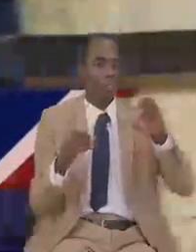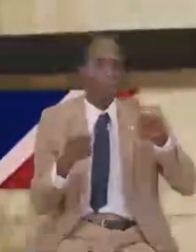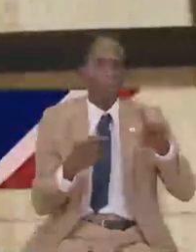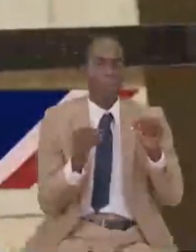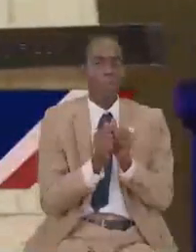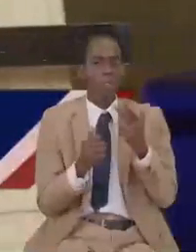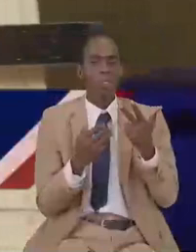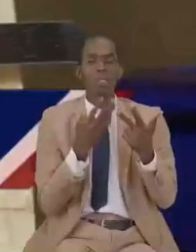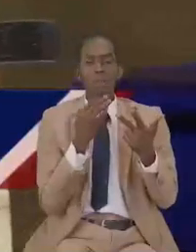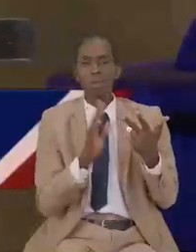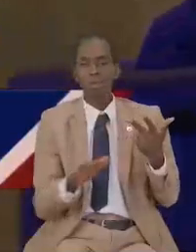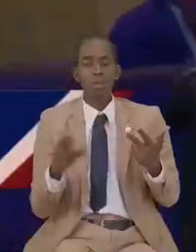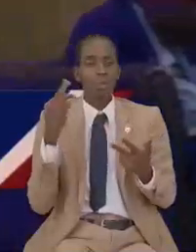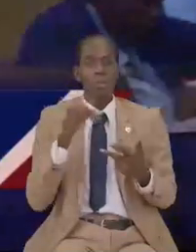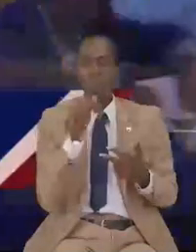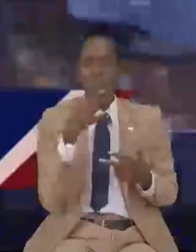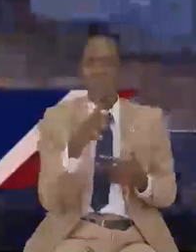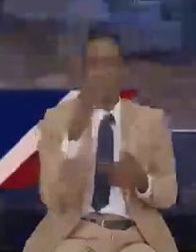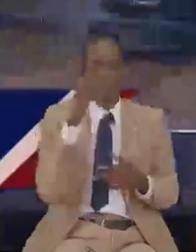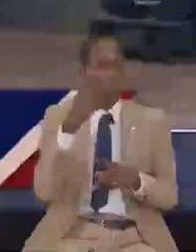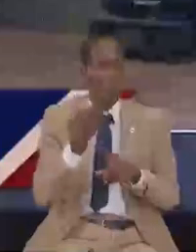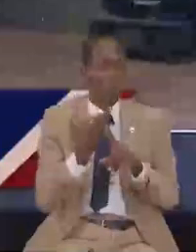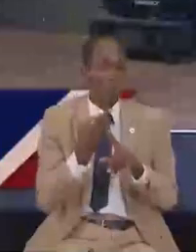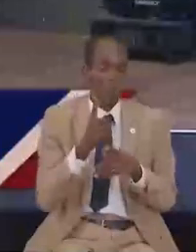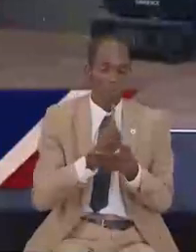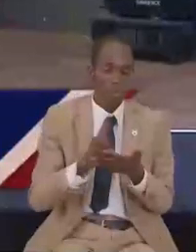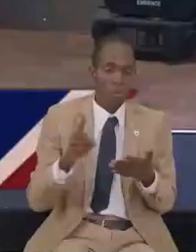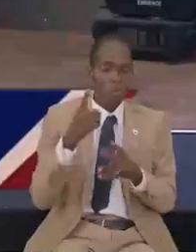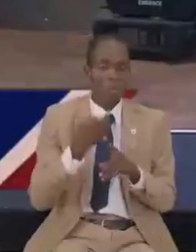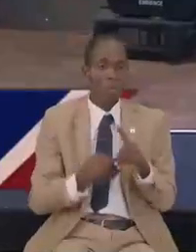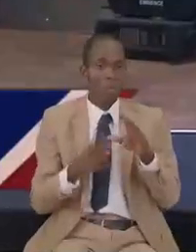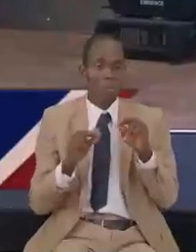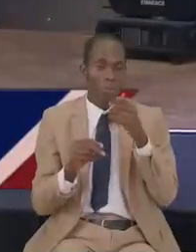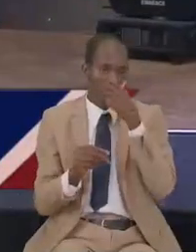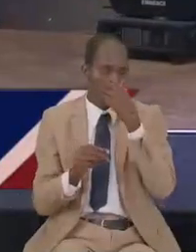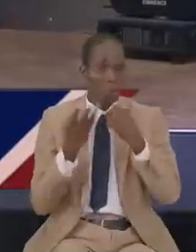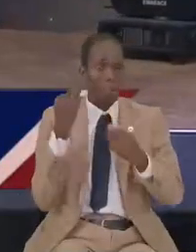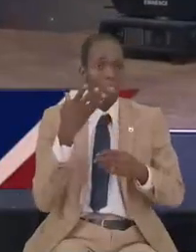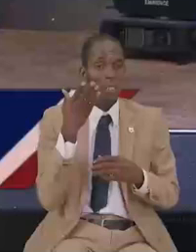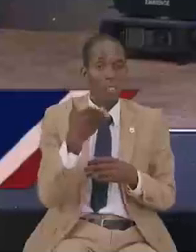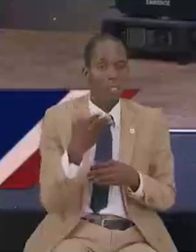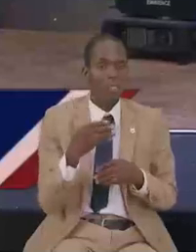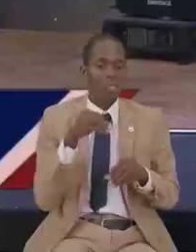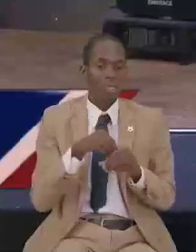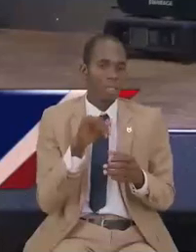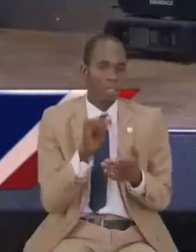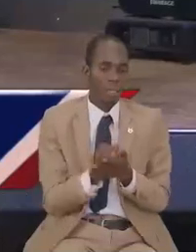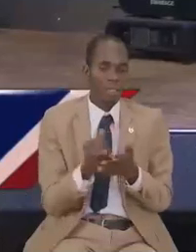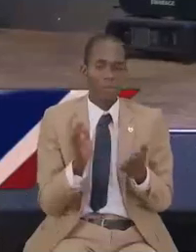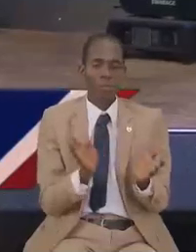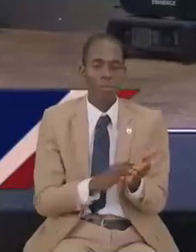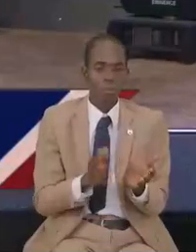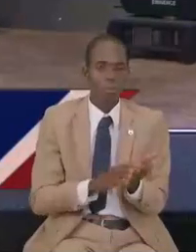Abednego, ils n'étaient pas là pour un mois, une semaine. Ils étaient là dans ce collège, dans